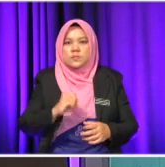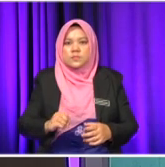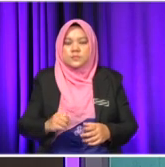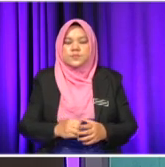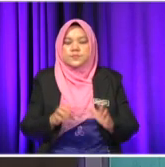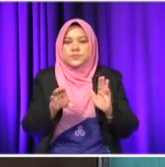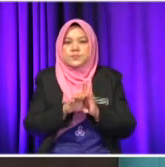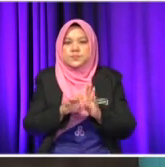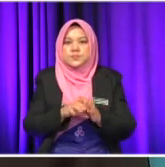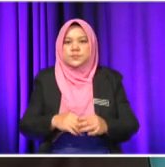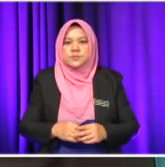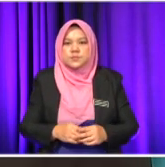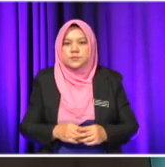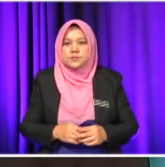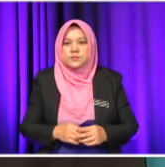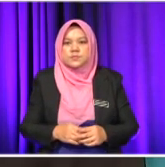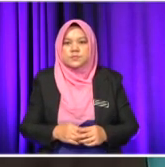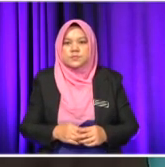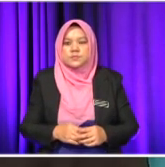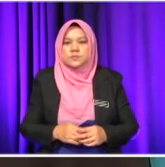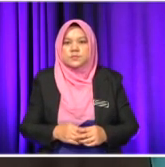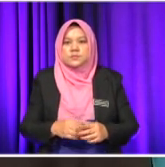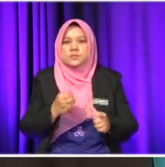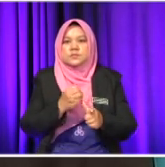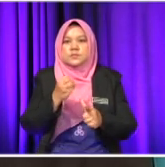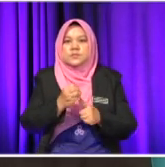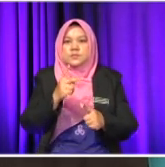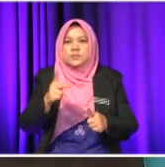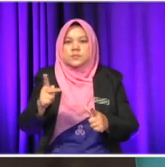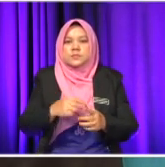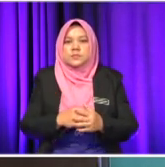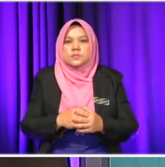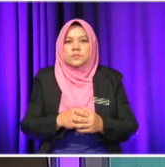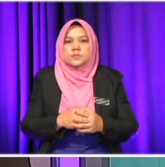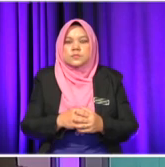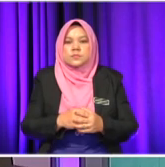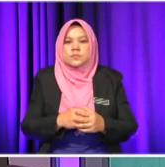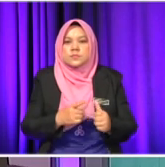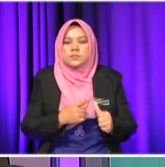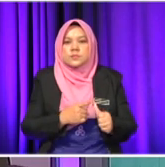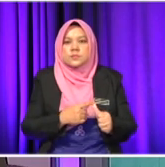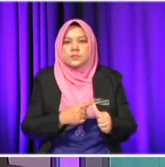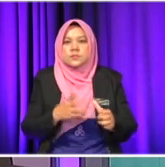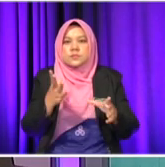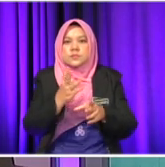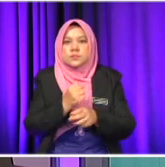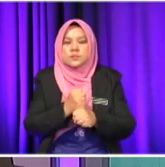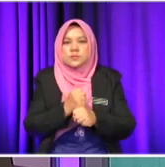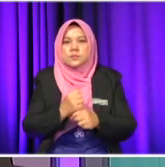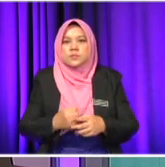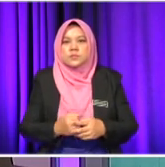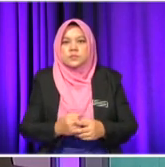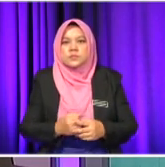oke itu yang kamu paham alright atau pun pelanggan pertama pelanggan pertama akan mendapat